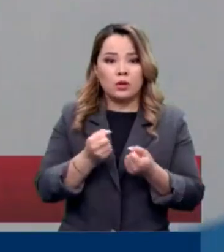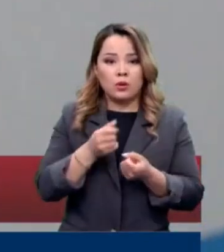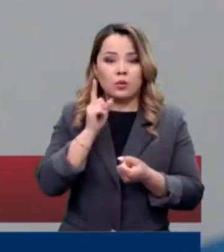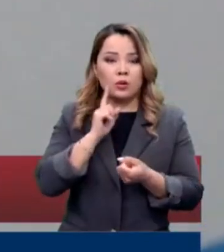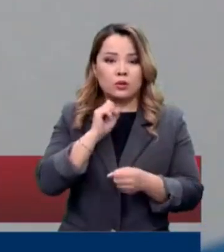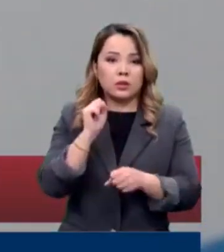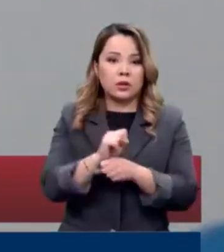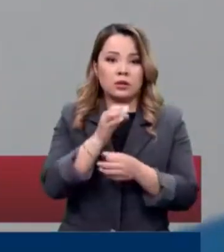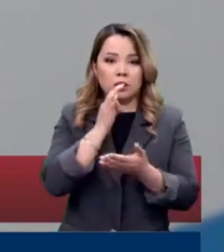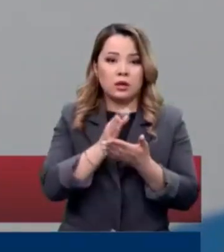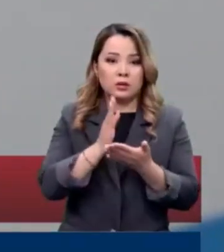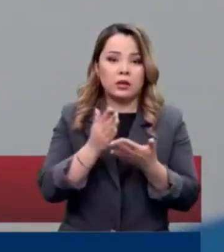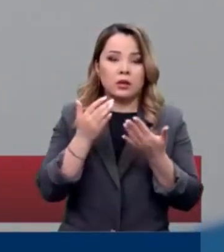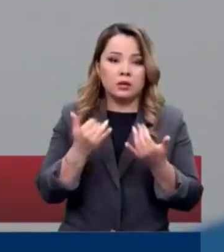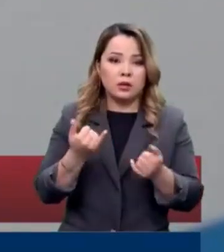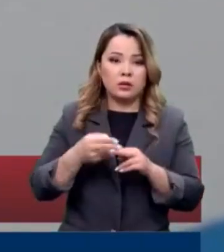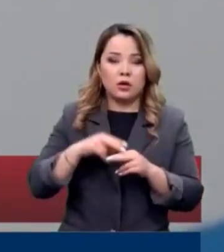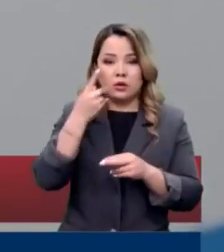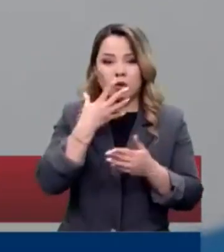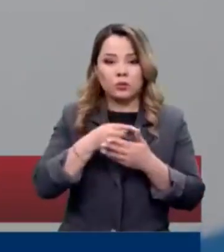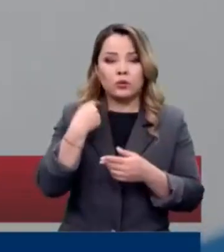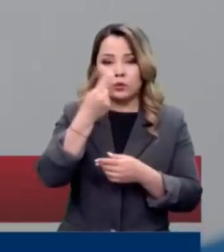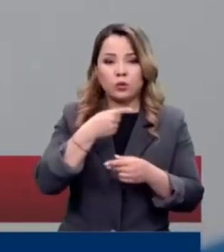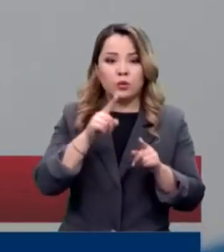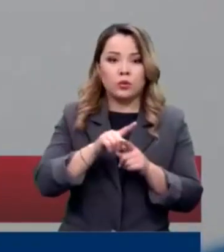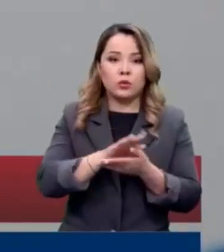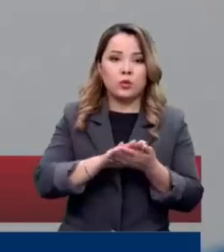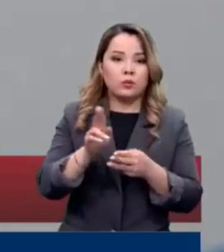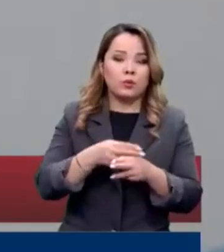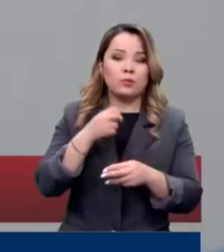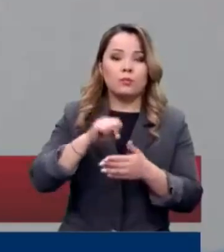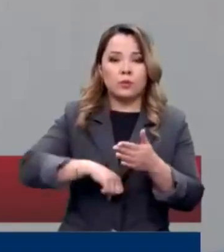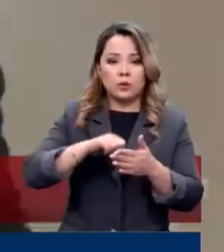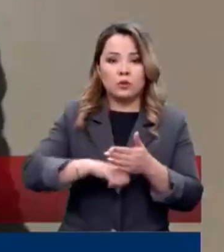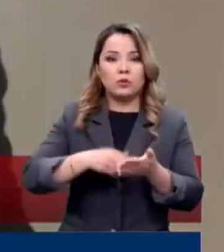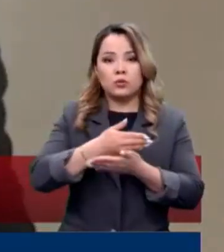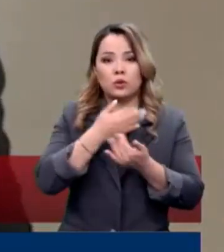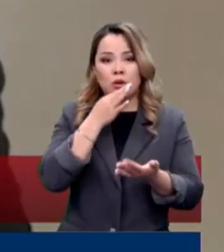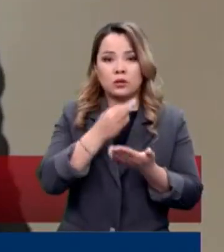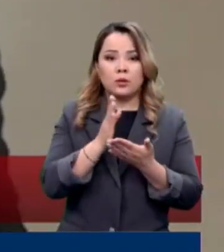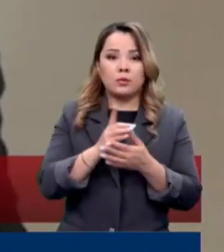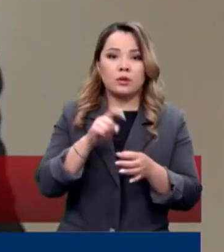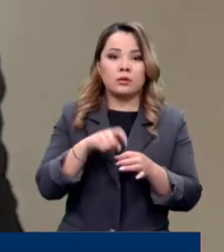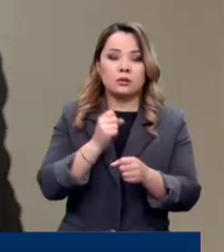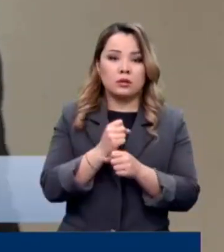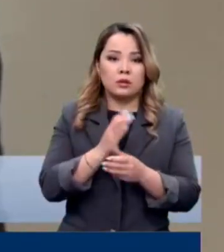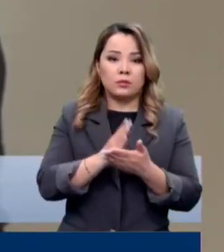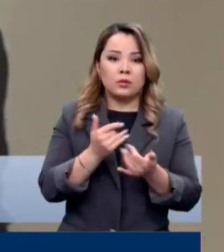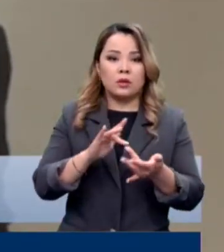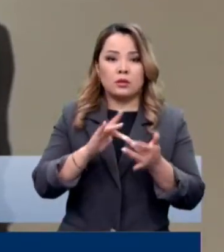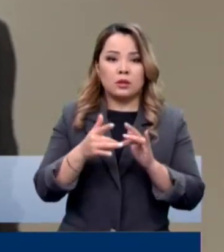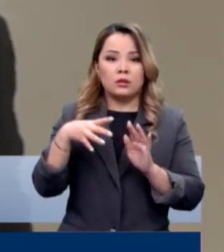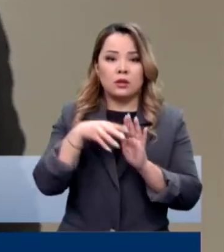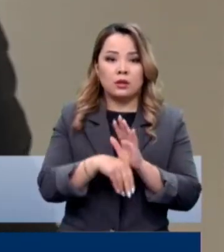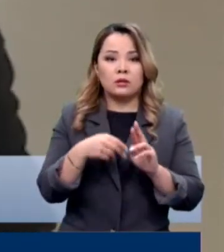уақытша тоқтатылған. Бірақ жеке тұлғалардың тіркеуінде еш кедергі жоқ дейді. Сәл шыдамдылық танытып, сайттың